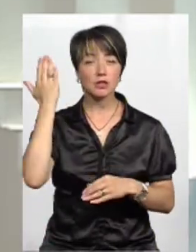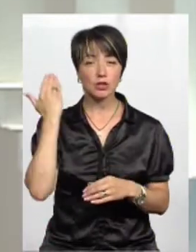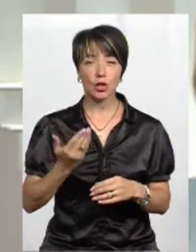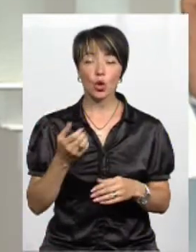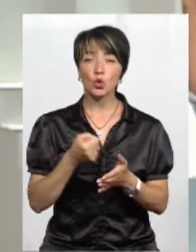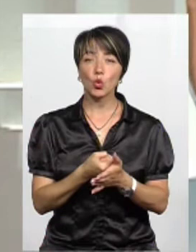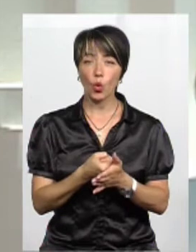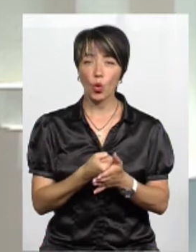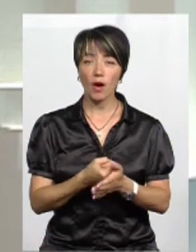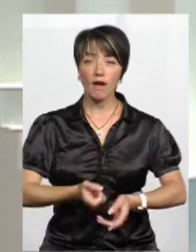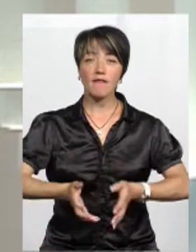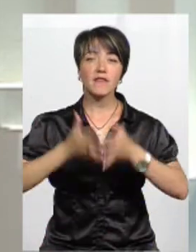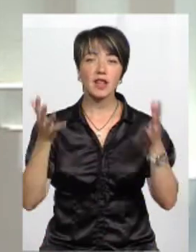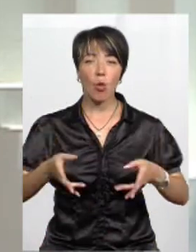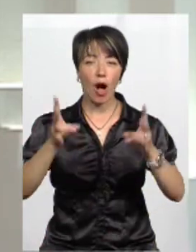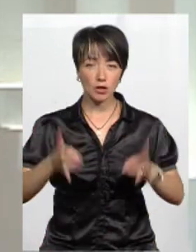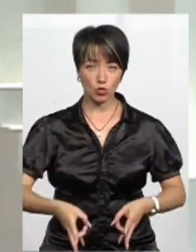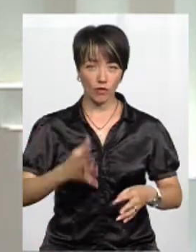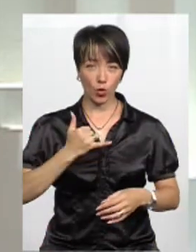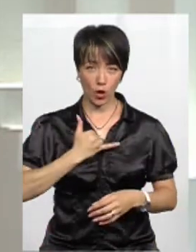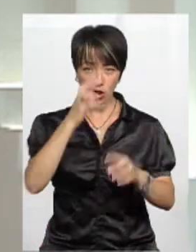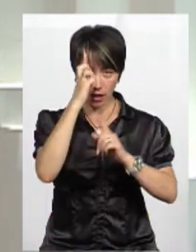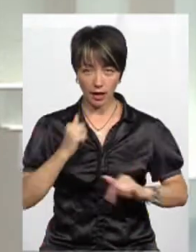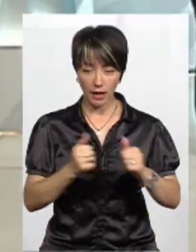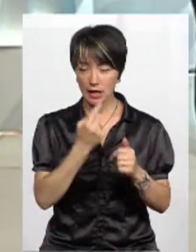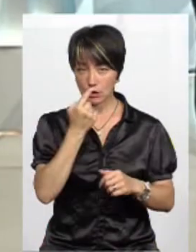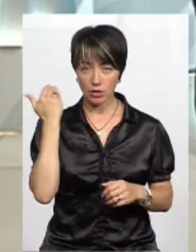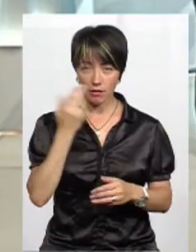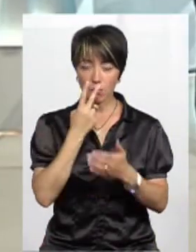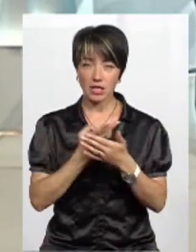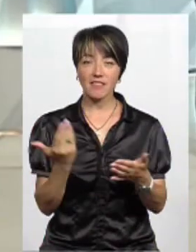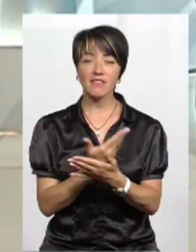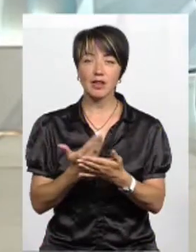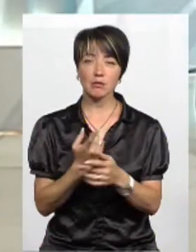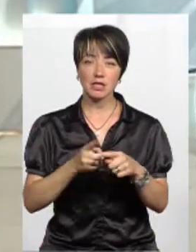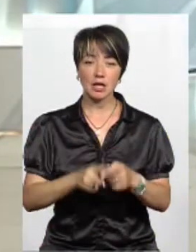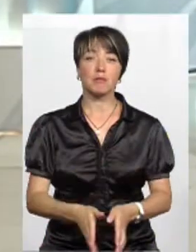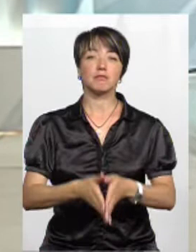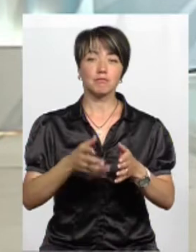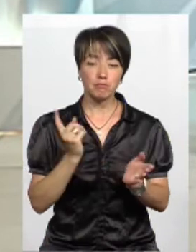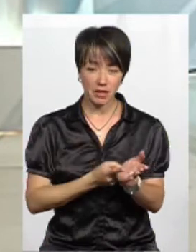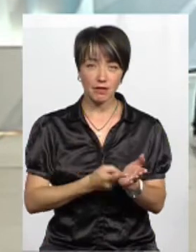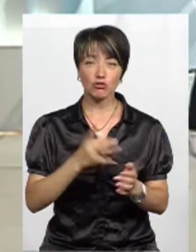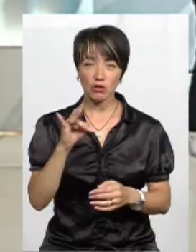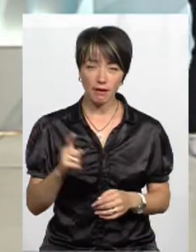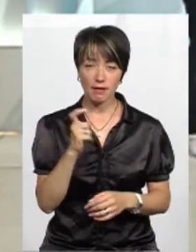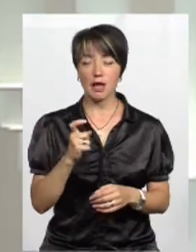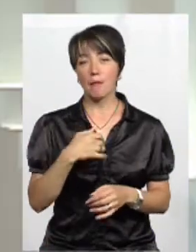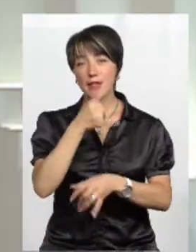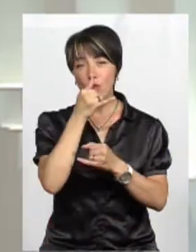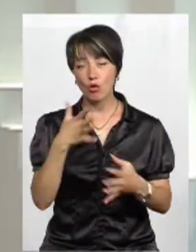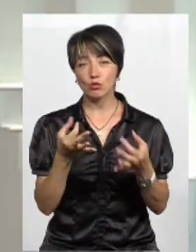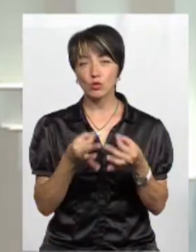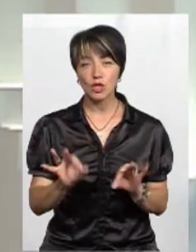до великої катастрофи в нашій країні. І нещодавно ми бачили фільм, який це ще раз підтверджує. І ми не